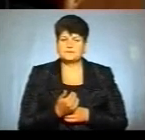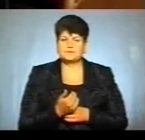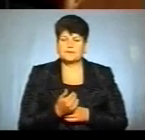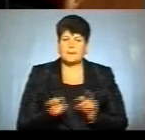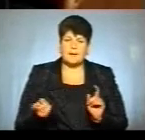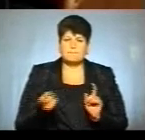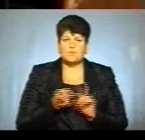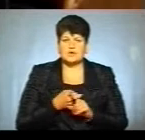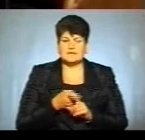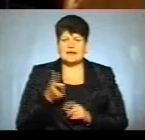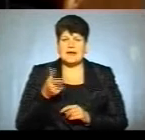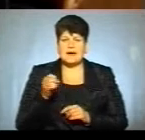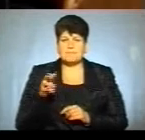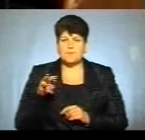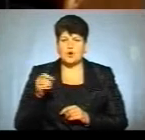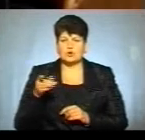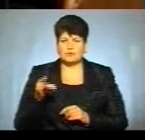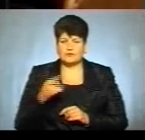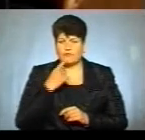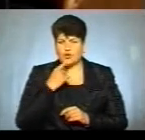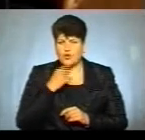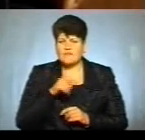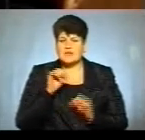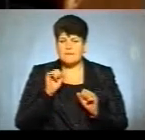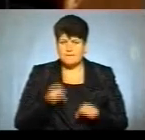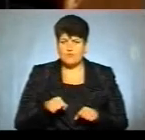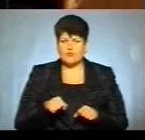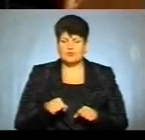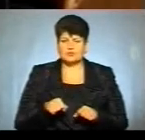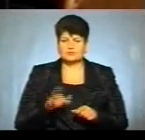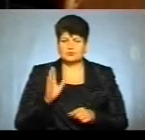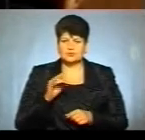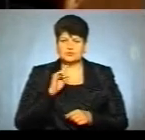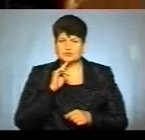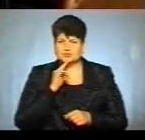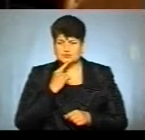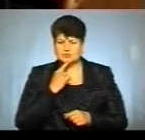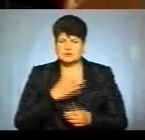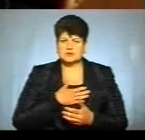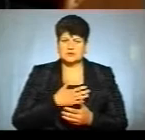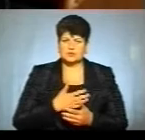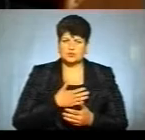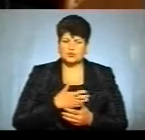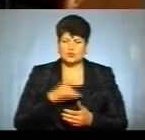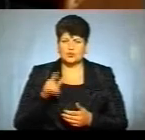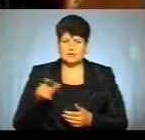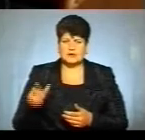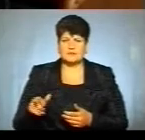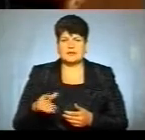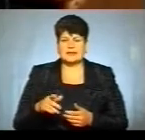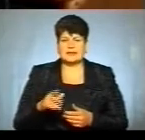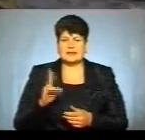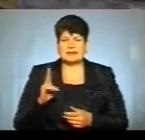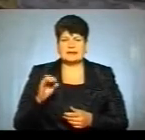поєднується з гемоглобіном крові і може викликати отруєння і задуху людини, і